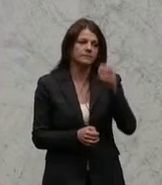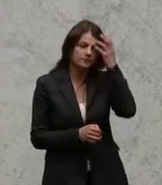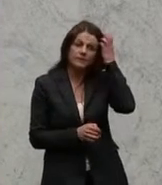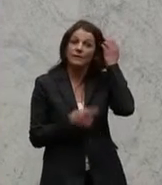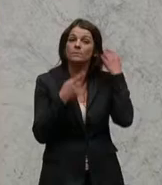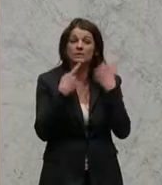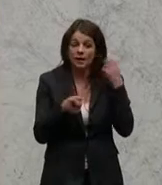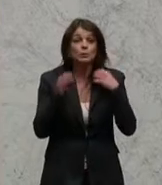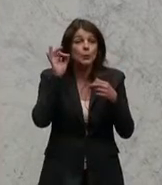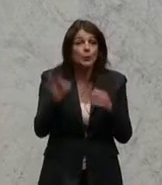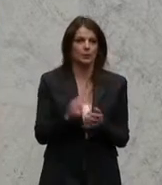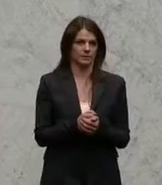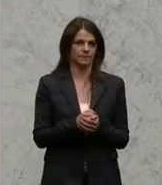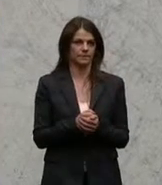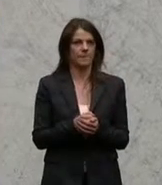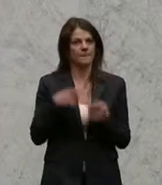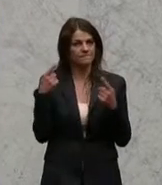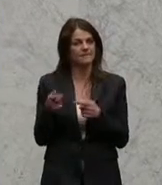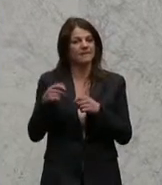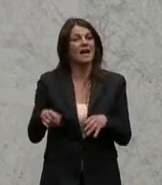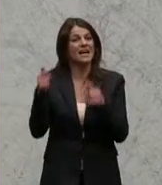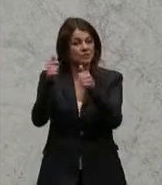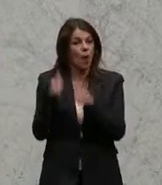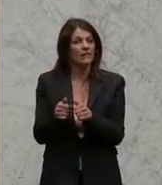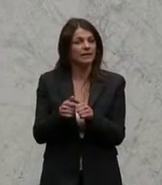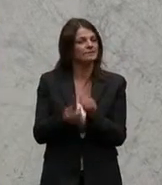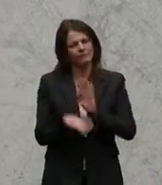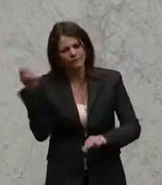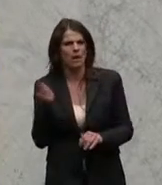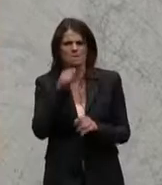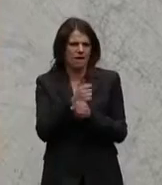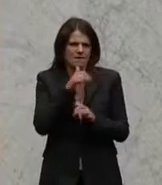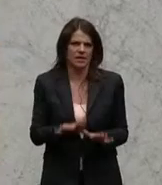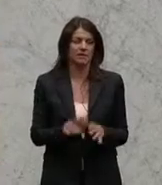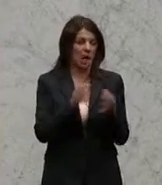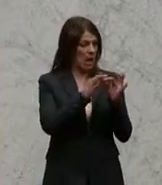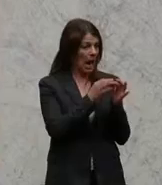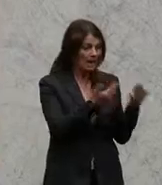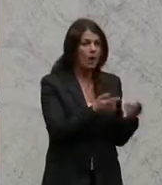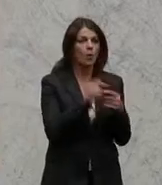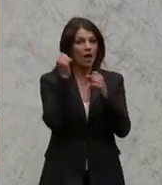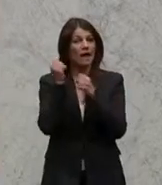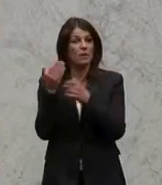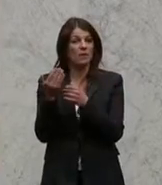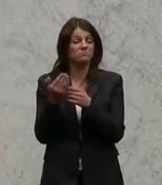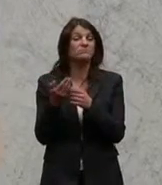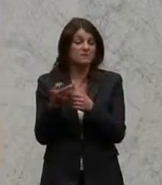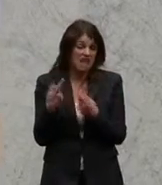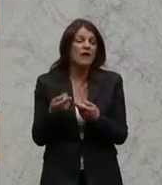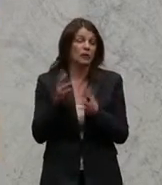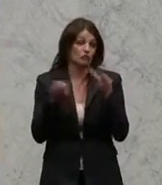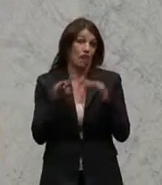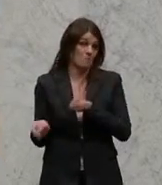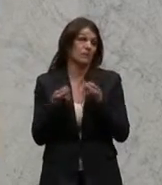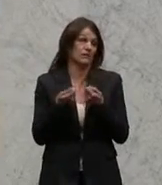hat gesagt, es ist gut, dass diese Insolvenz vom Tisch ist, weil das Kärnten und der Republik viel Schaden erspart